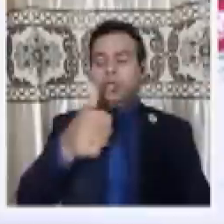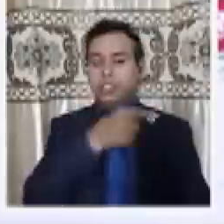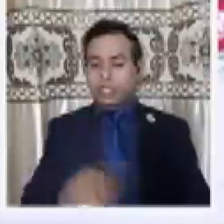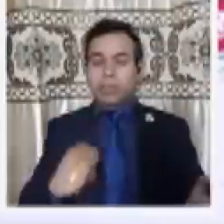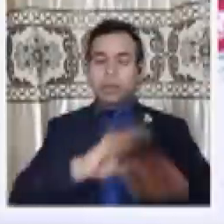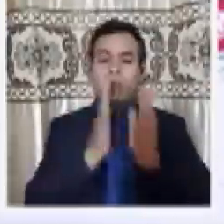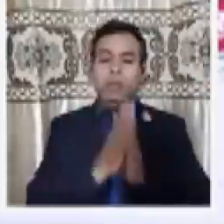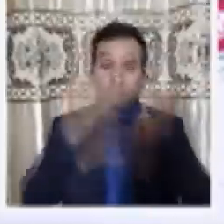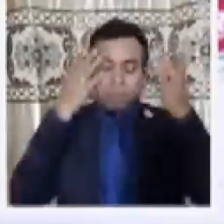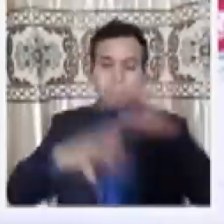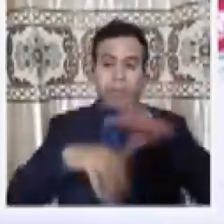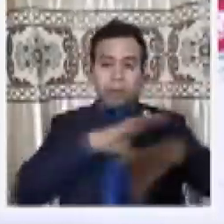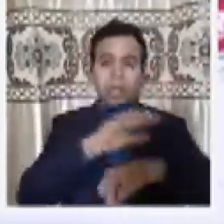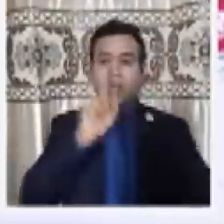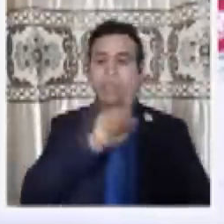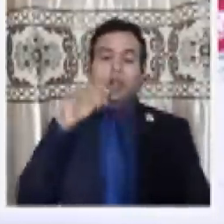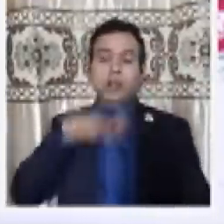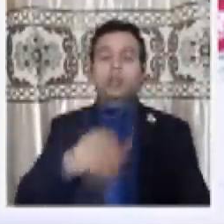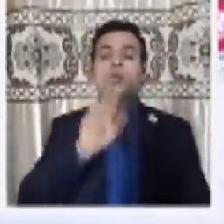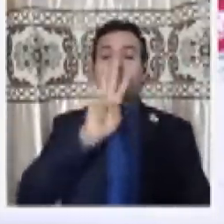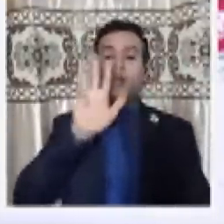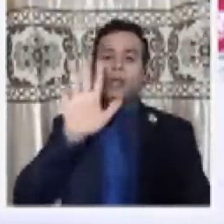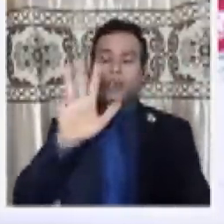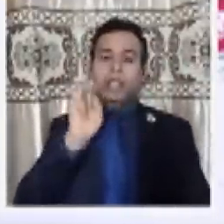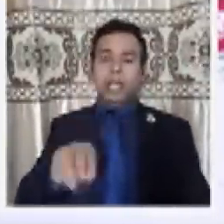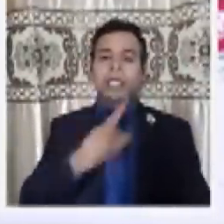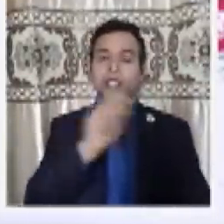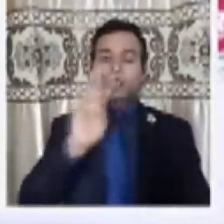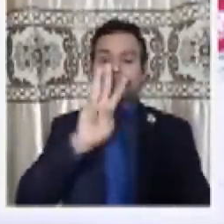31,56,936টি, ব্যক্তিগত সুরক্ষা সামগ্রী